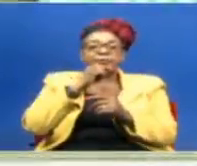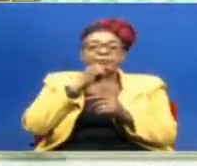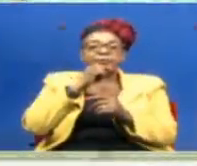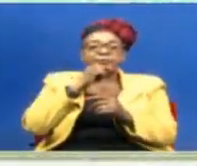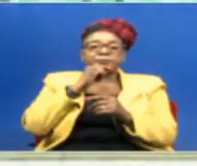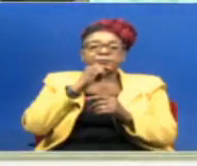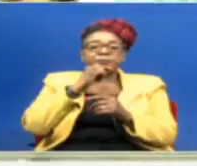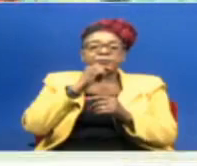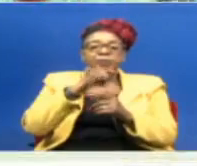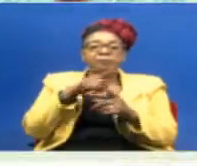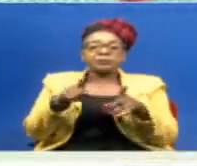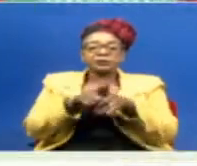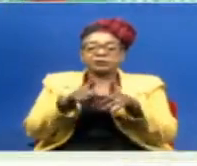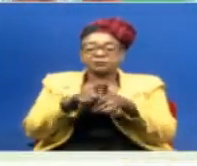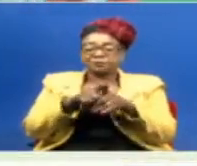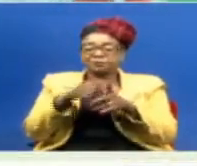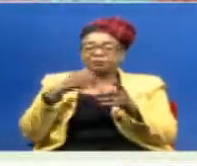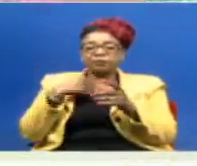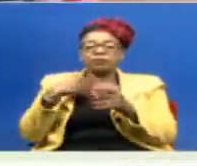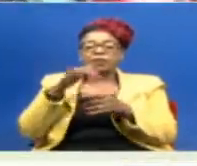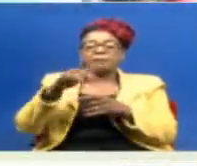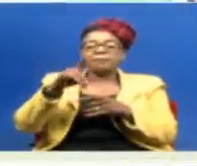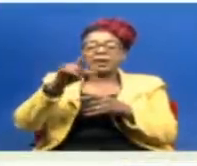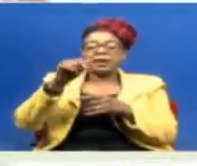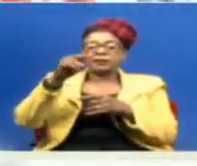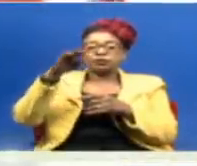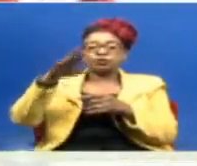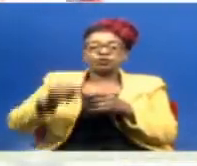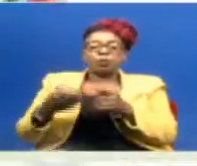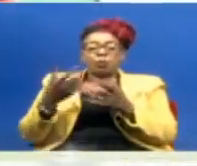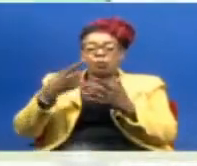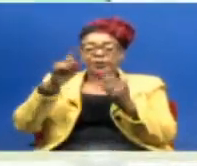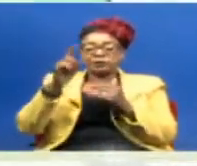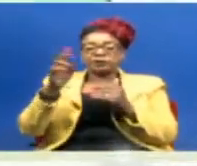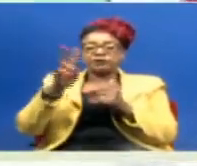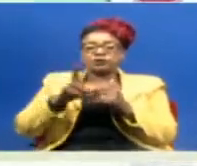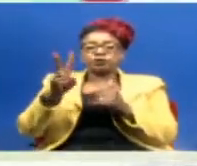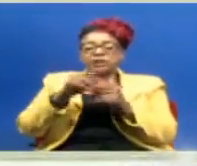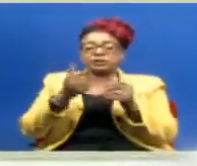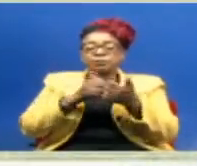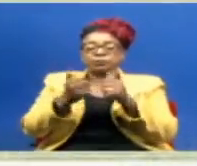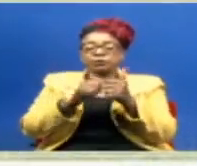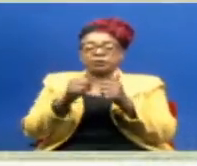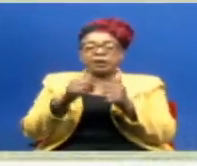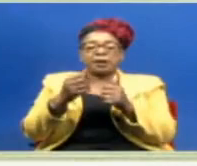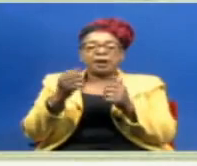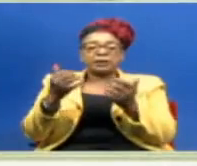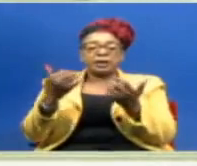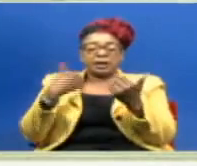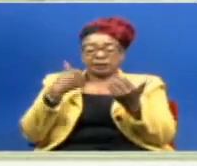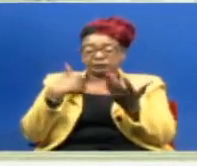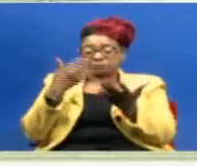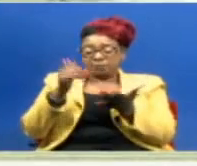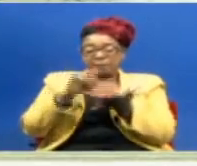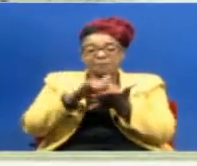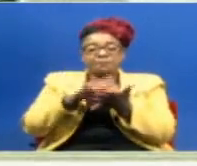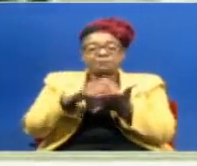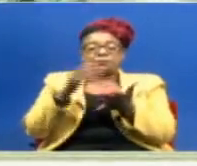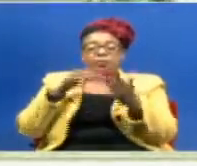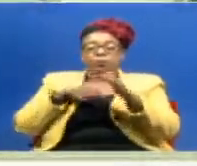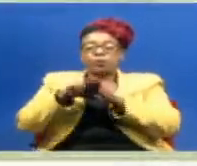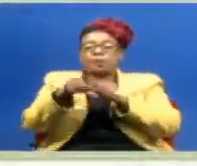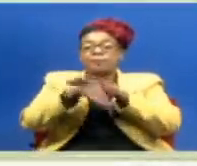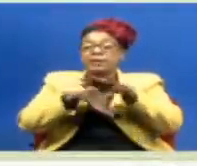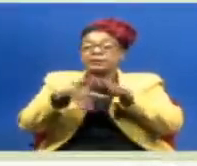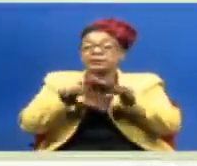huku mabingwa makala ya kwanza Plateau Queens wakishinda Victoria Sports Academy mabao manne kwa matatu kwa njia matuta baada ya